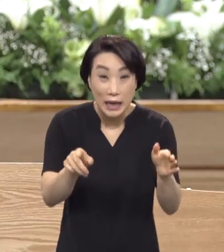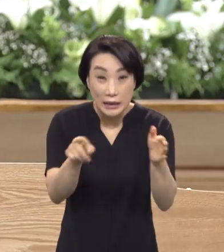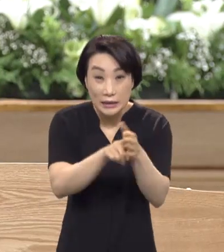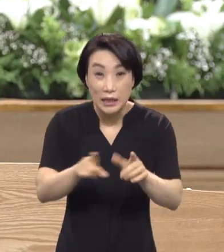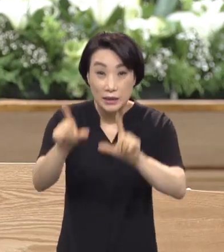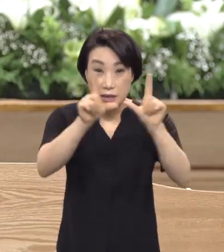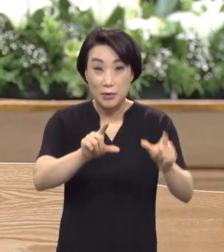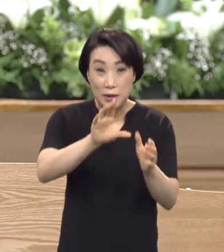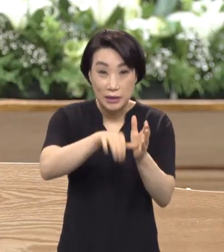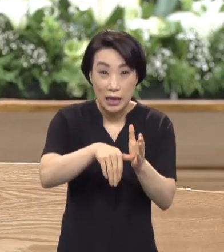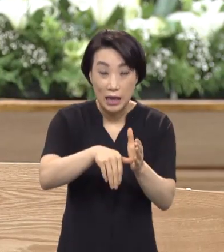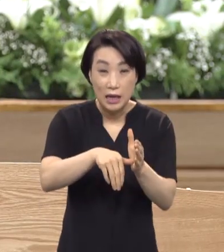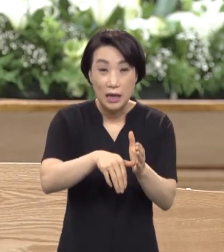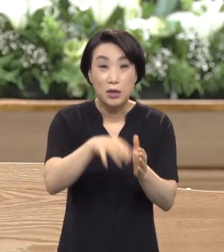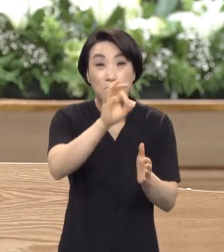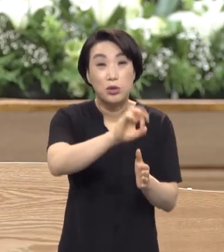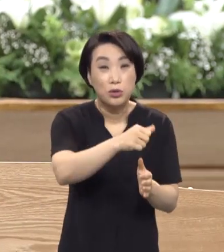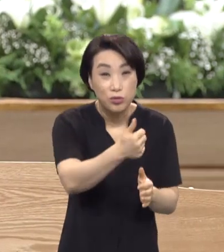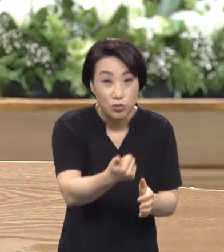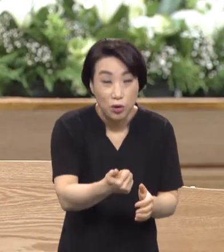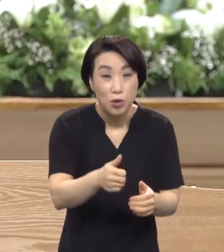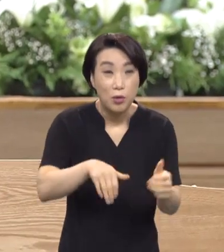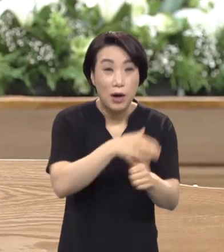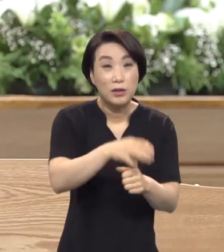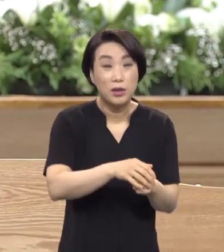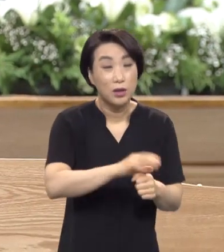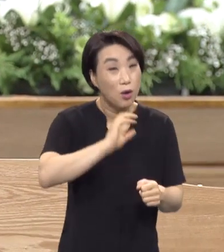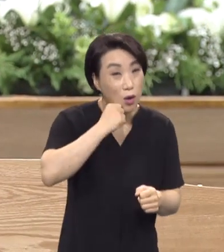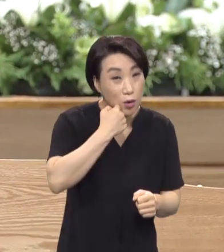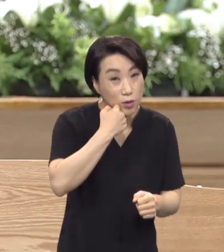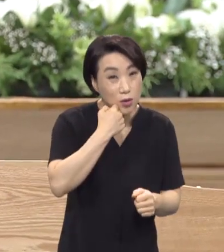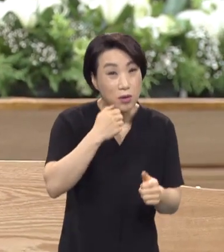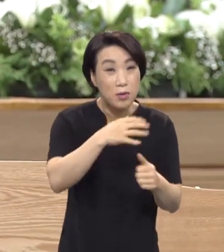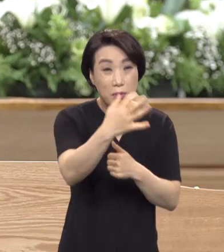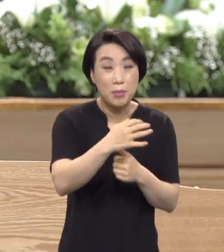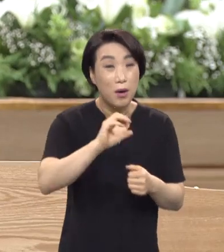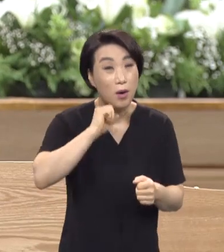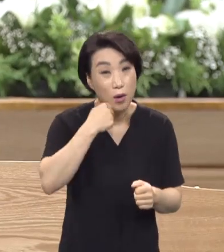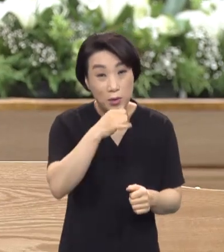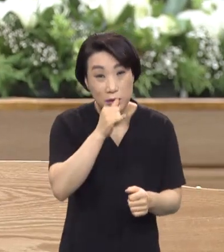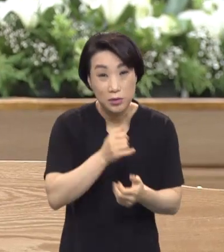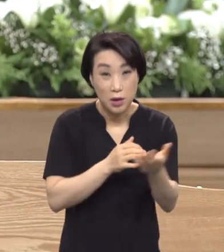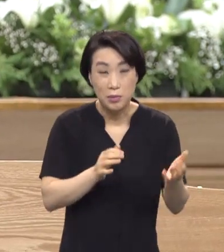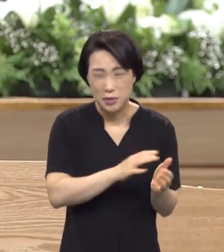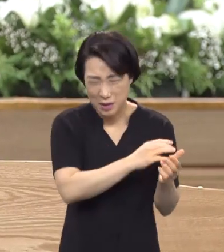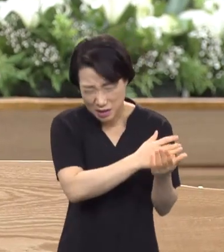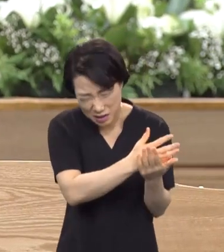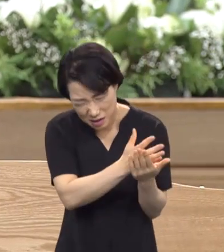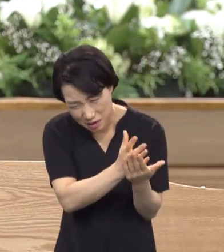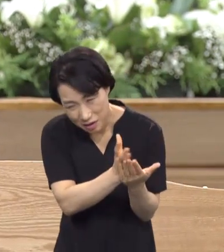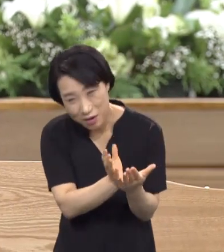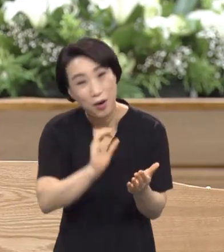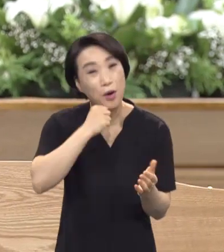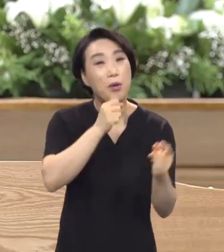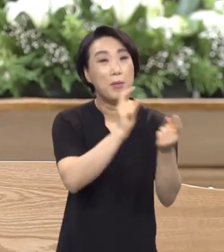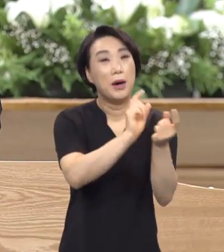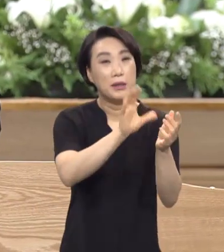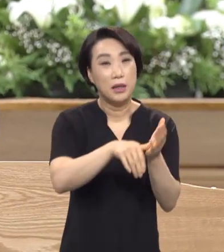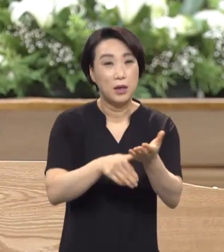신앙생활 하는데 경제적 어려움, 환경적 어려움, 핍박의 어려움, 이 여러 가지 어려움이 올